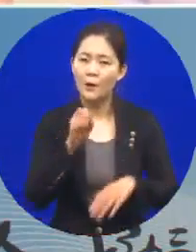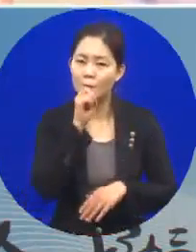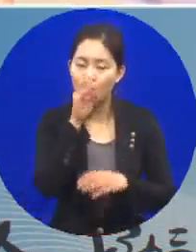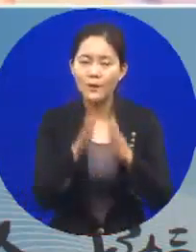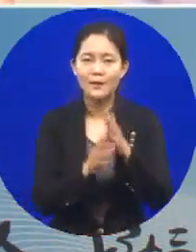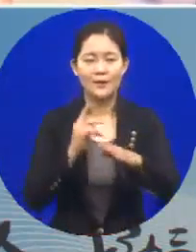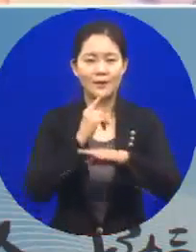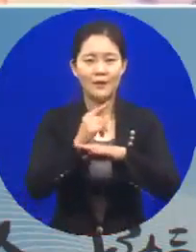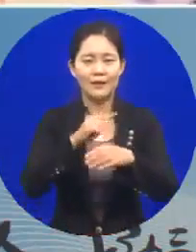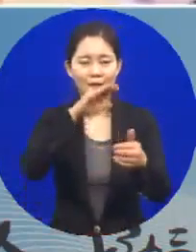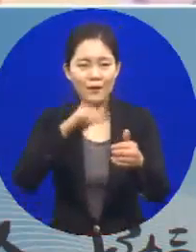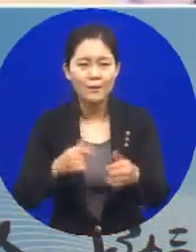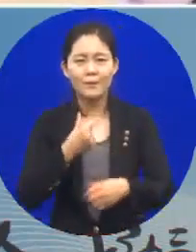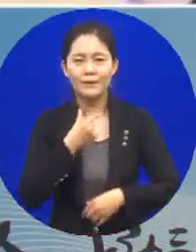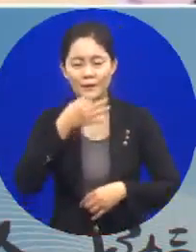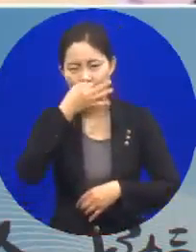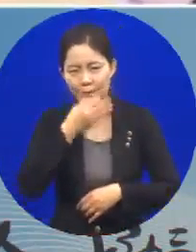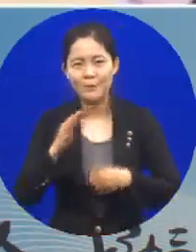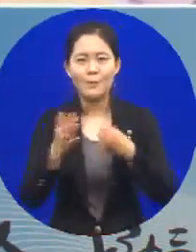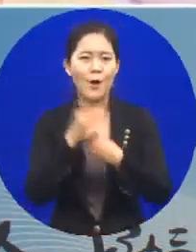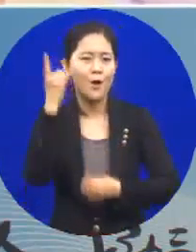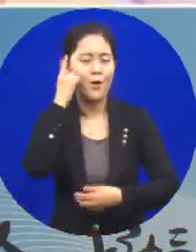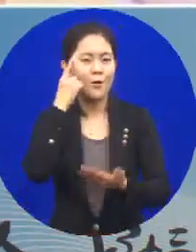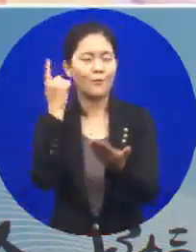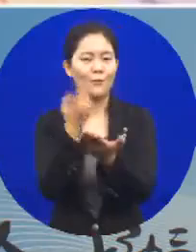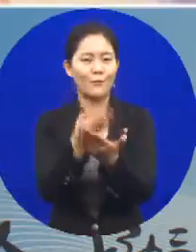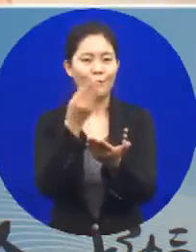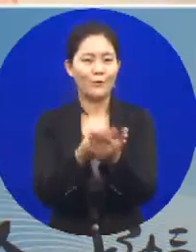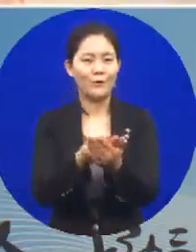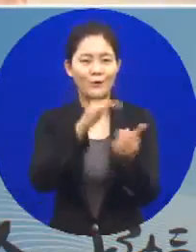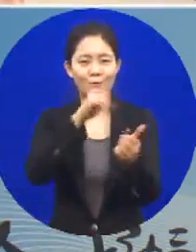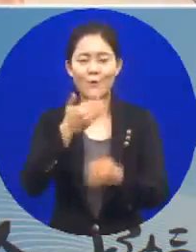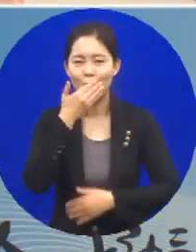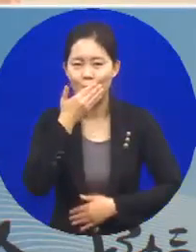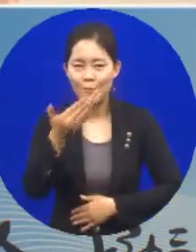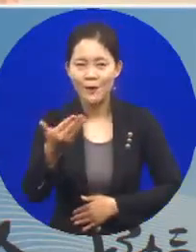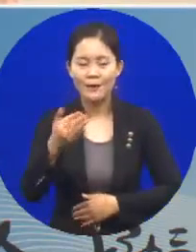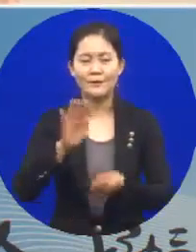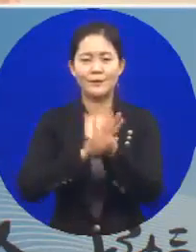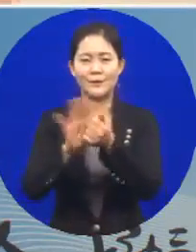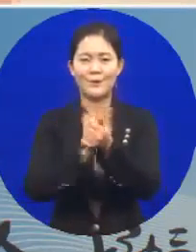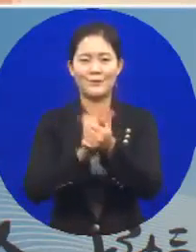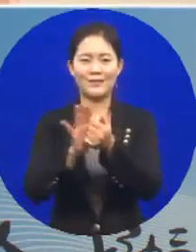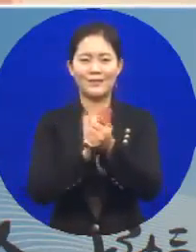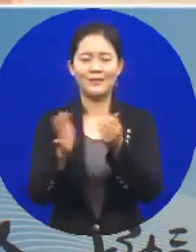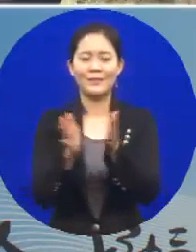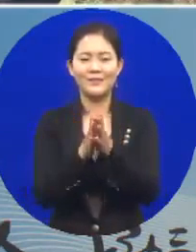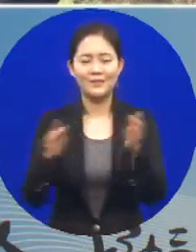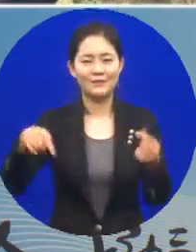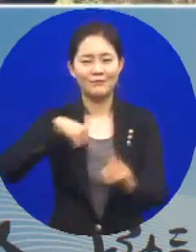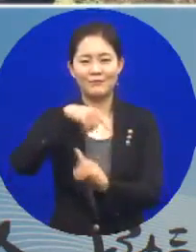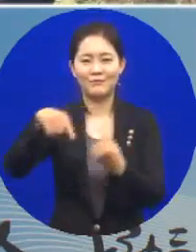이제 용인에서 택시 잡기 힘들 때 스마트폰으로 택시를 부를 수 있습니다. 용인시가 모바일 앱 콜택시 서비스 용인